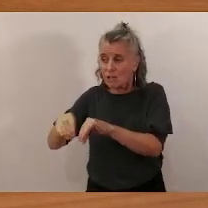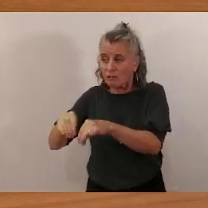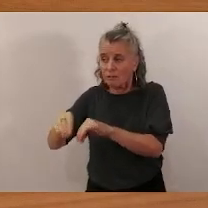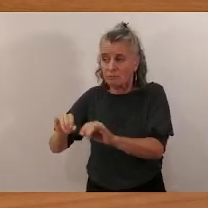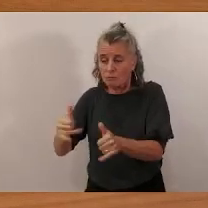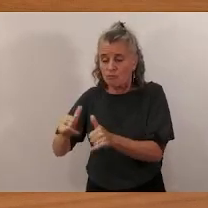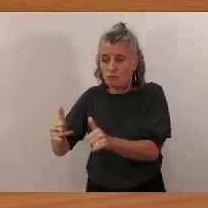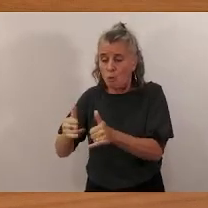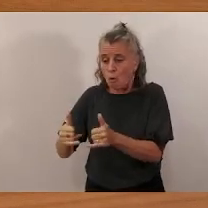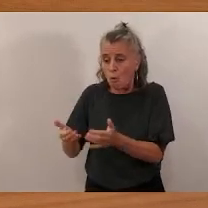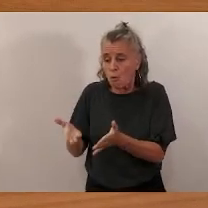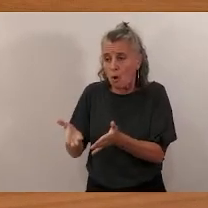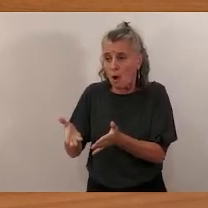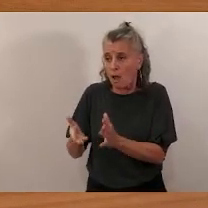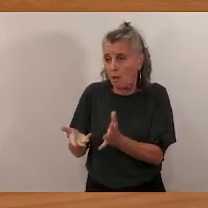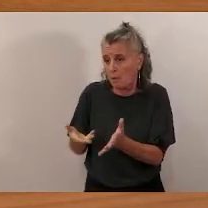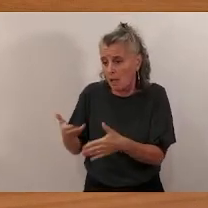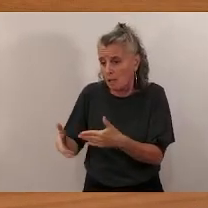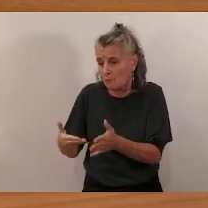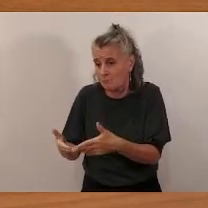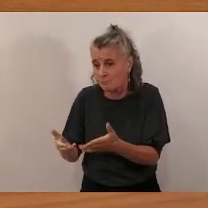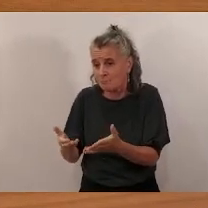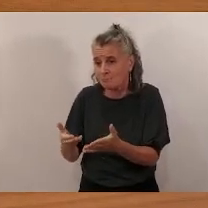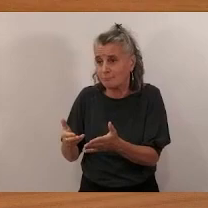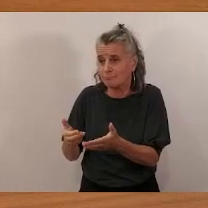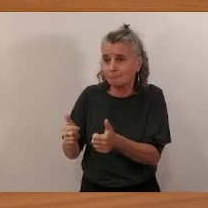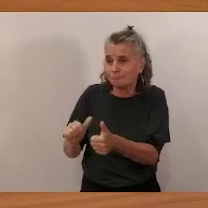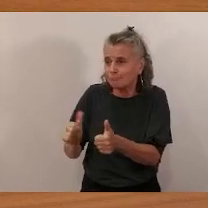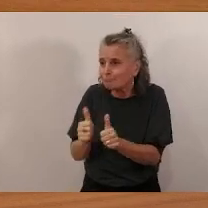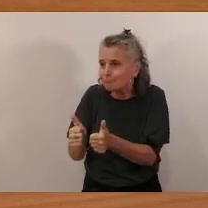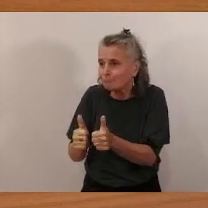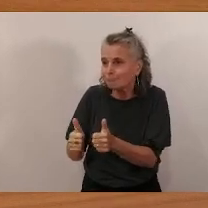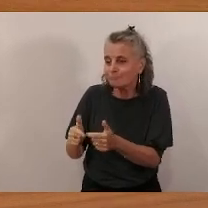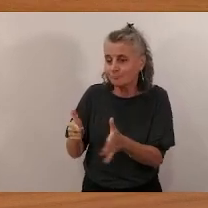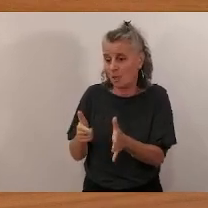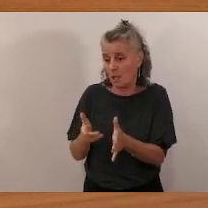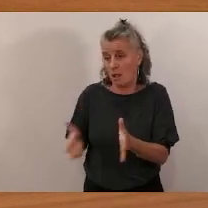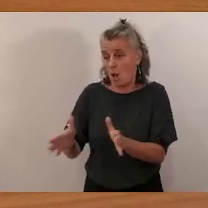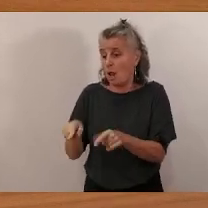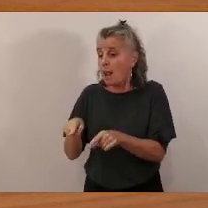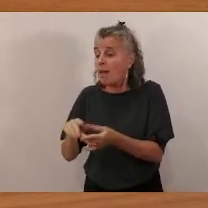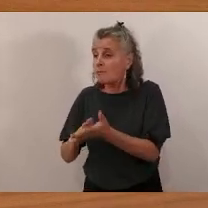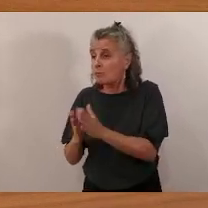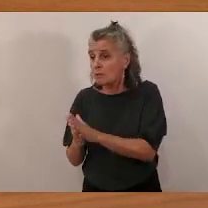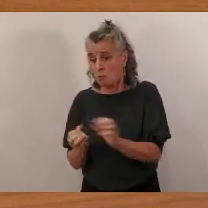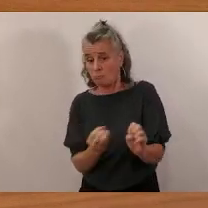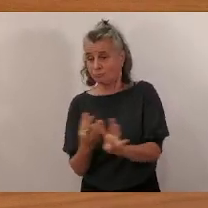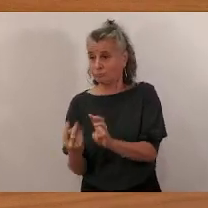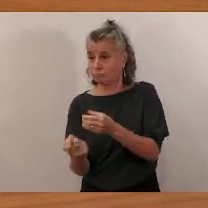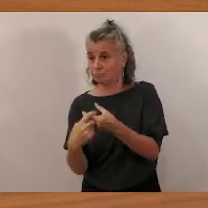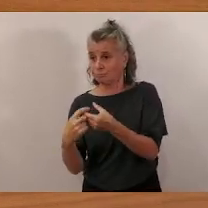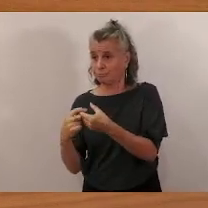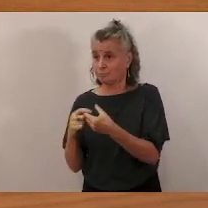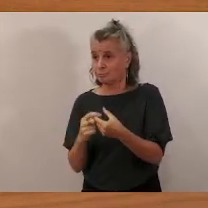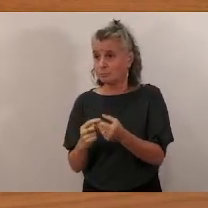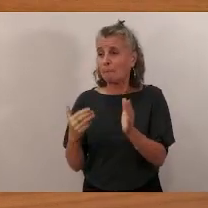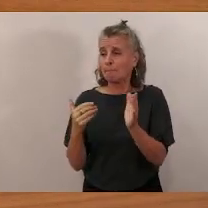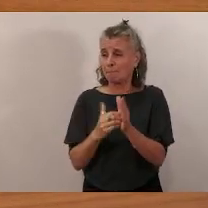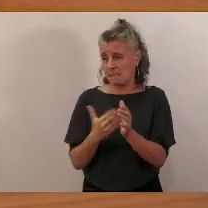Rue Papeterie, avec plus de 1200 licenciés, qui c'est un 70% d'augmentation par rapport à il y a